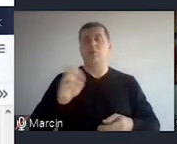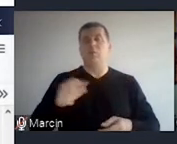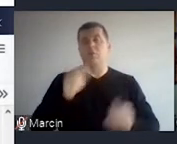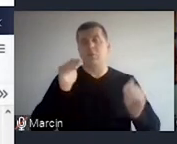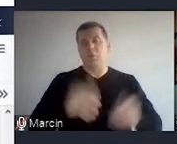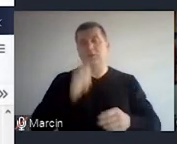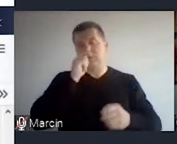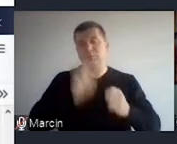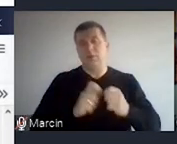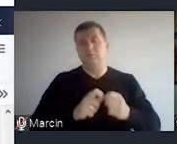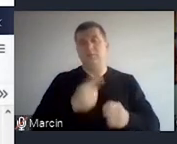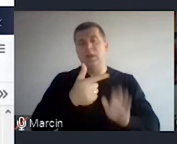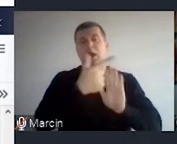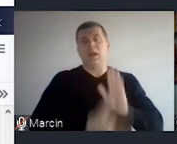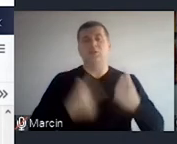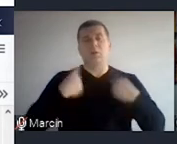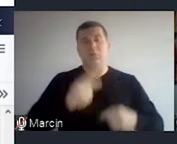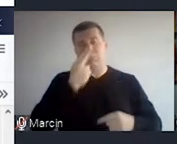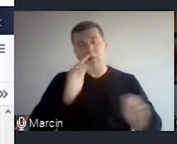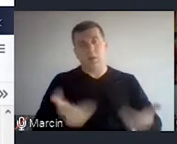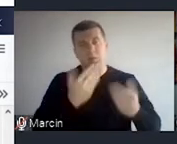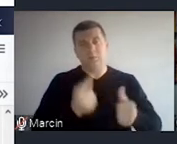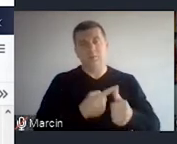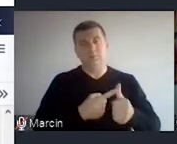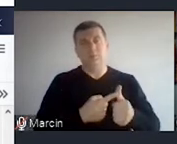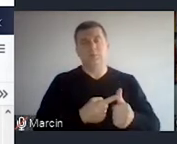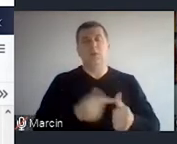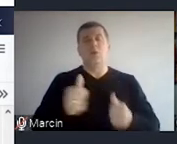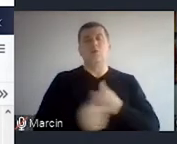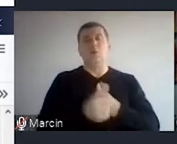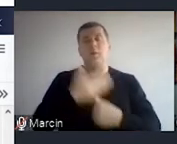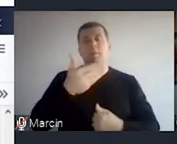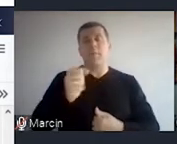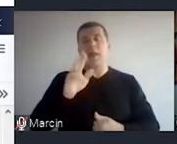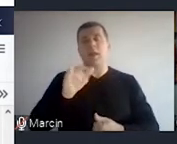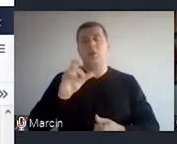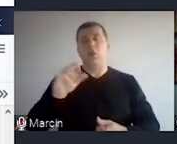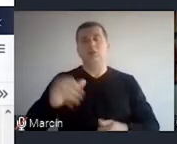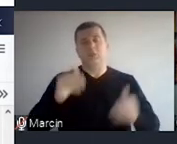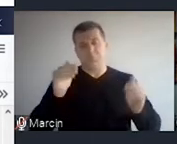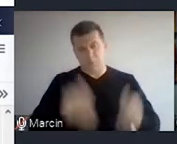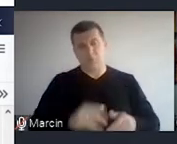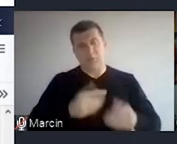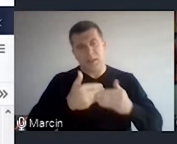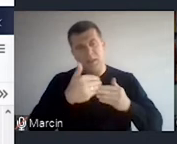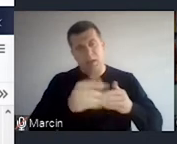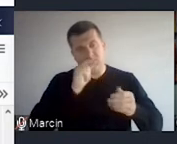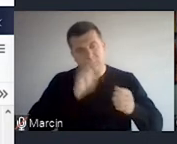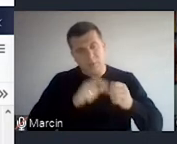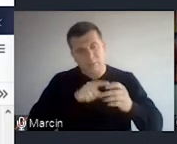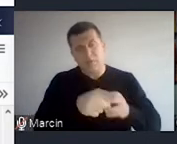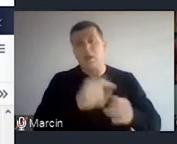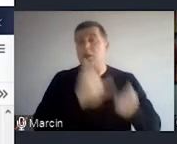mogli sprawdzić przy pomocy list obecności. Dokumenty merytoryczne pozwolą daleko zajrzeć w projekt ryczałtowy, natomiast brak